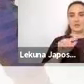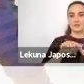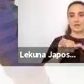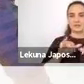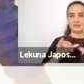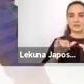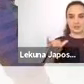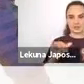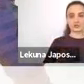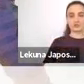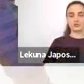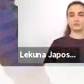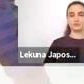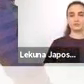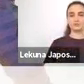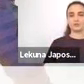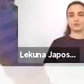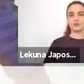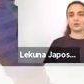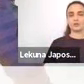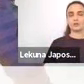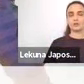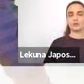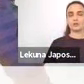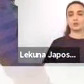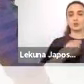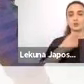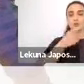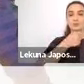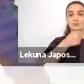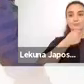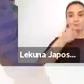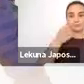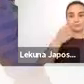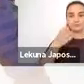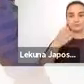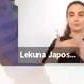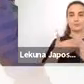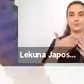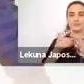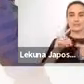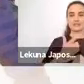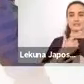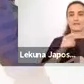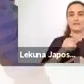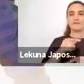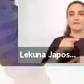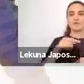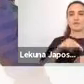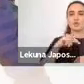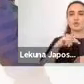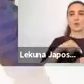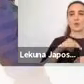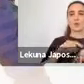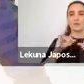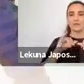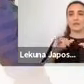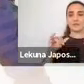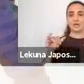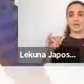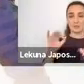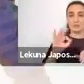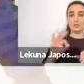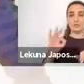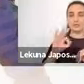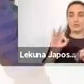განვითარებაში. ცოტა ზედა ასაკში მაგალითად, ანუ ისევ აი სენსომოტორულ განვითარებაზე რომ დავრჩეთ,